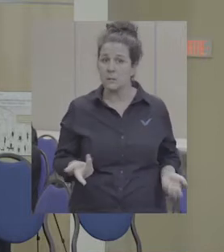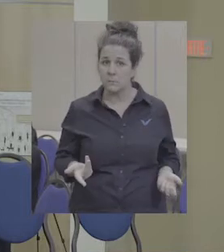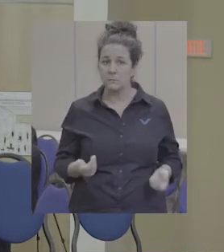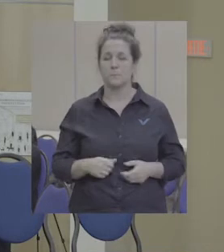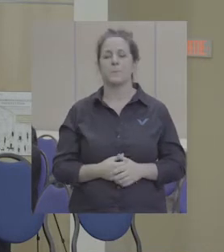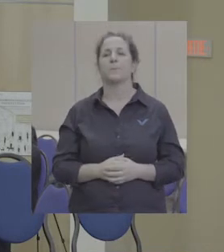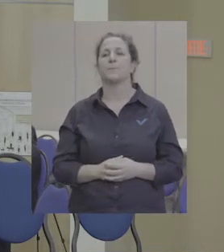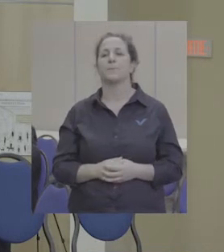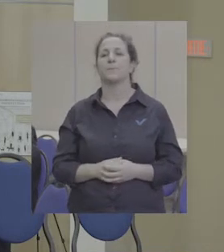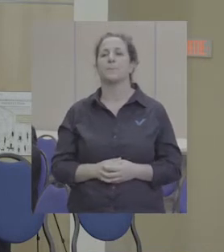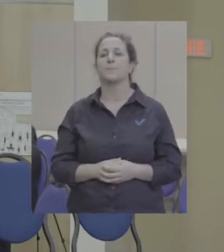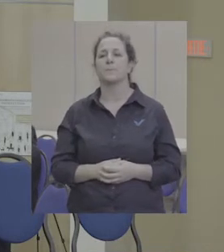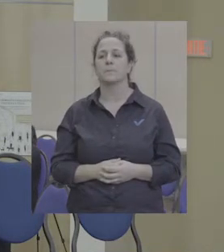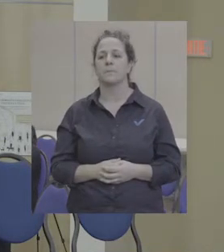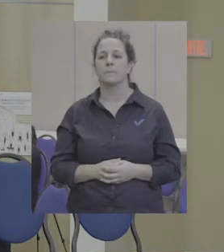Après